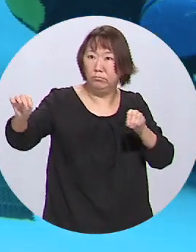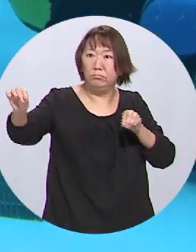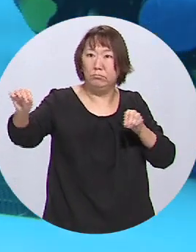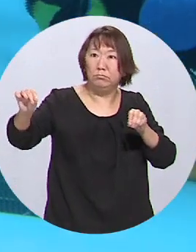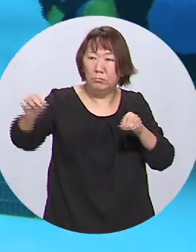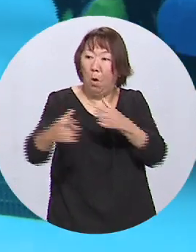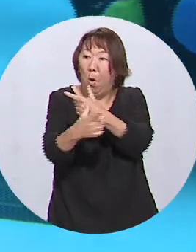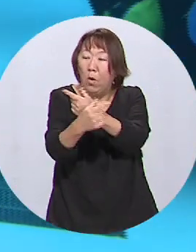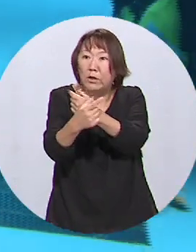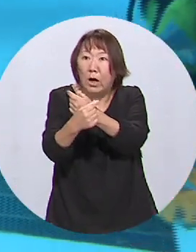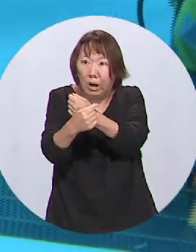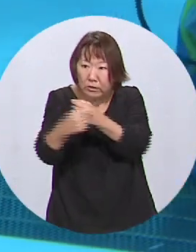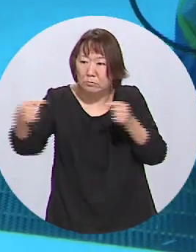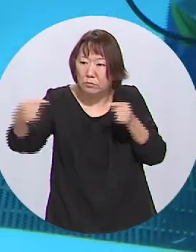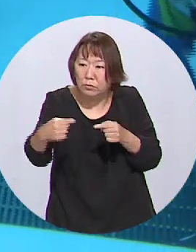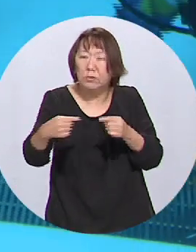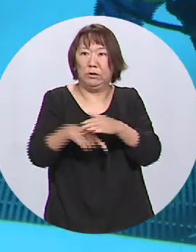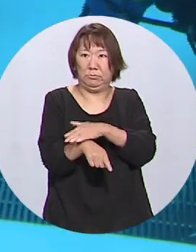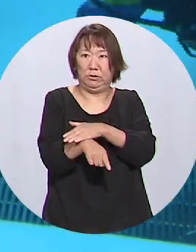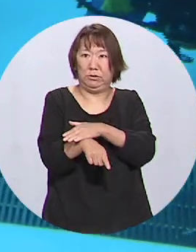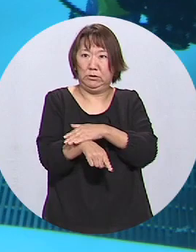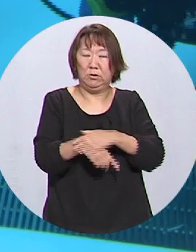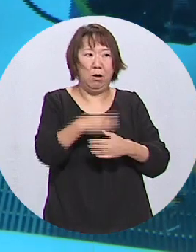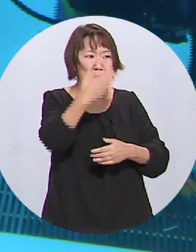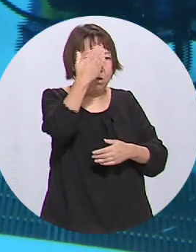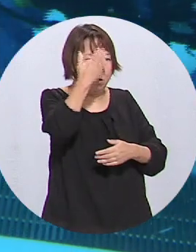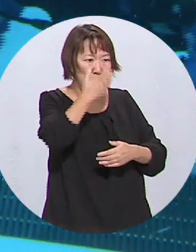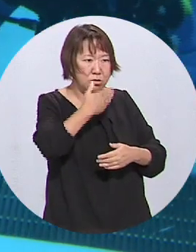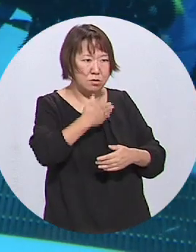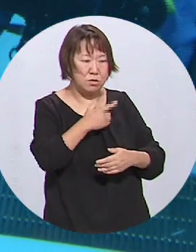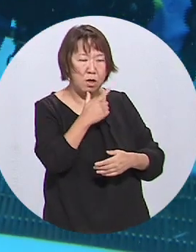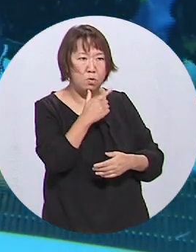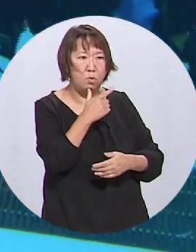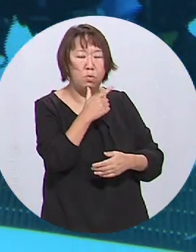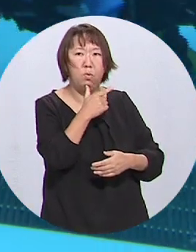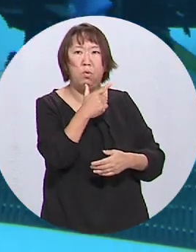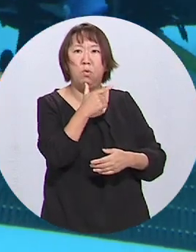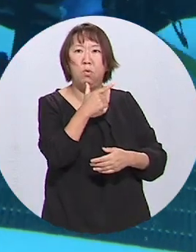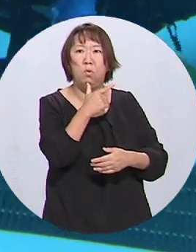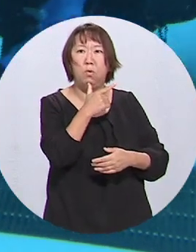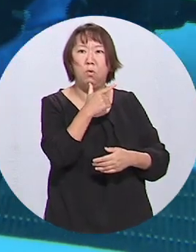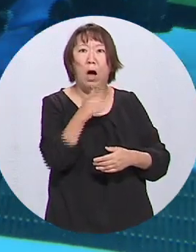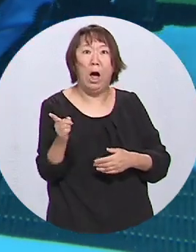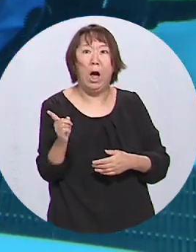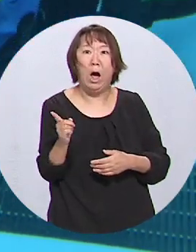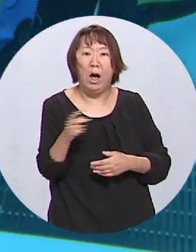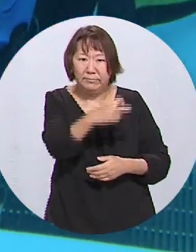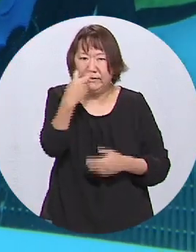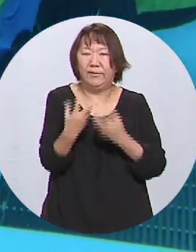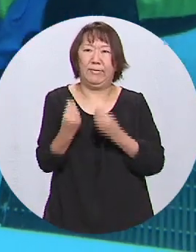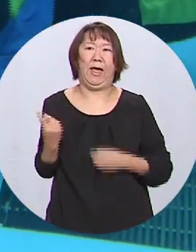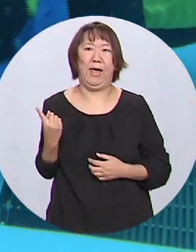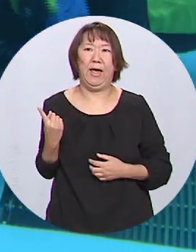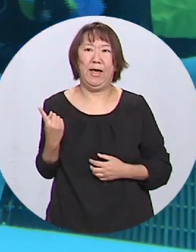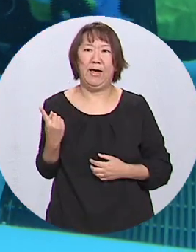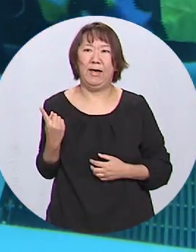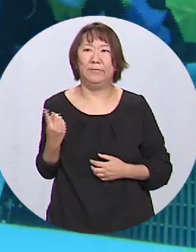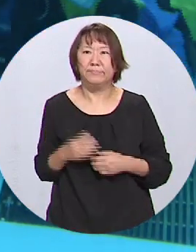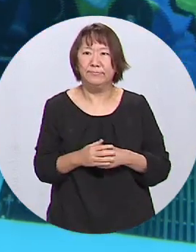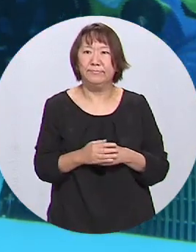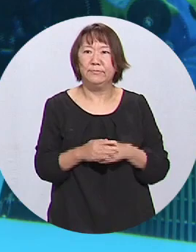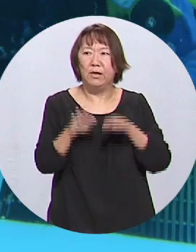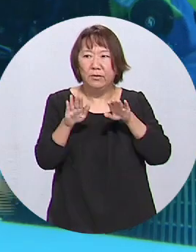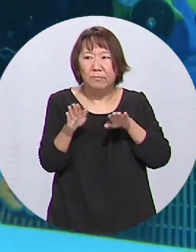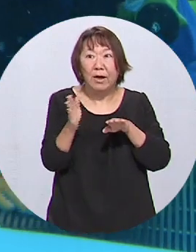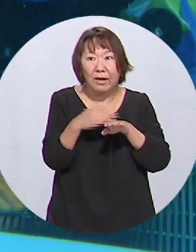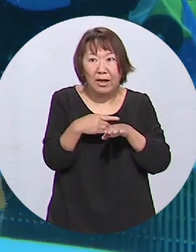思を疎通してます。 はあ、なるほど、はい、そこ、 うわ、触った、見つけましたね。 はい、はい、